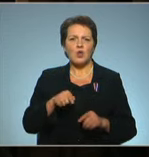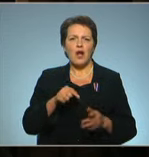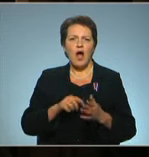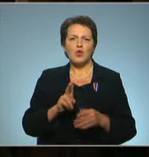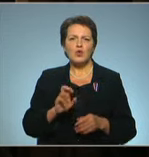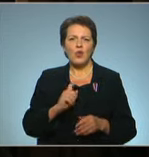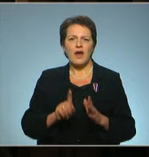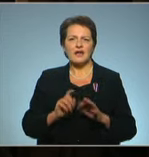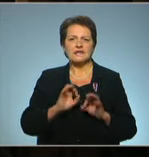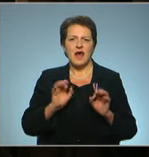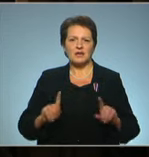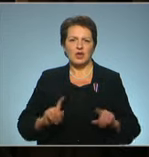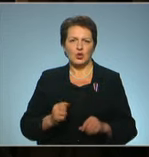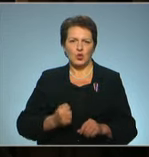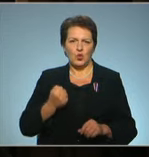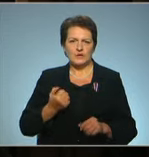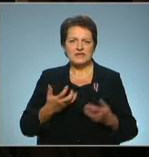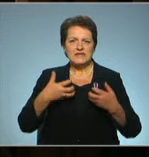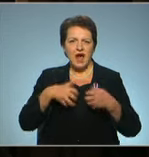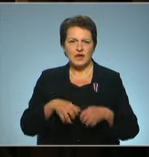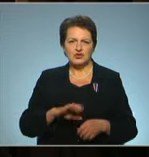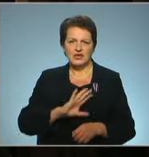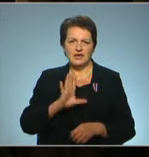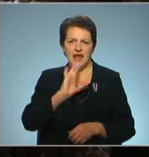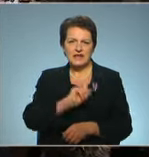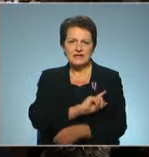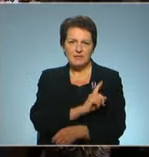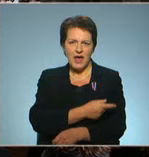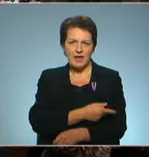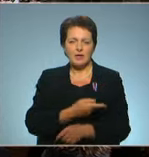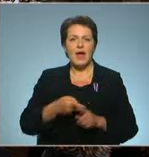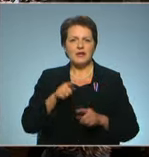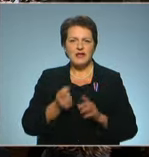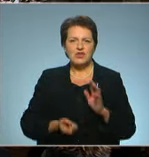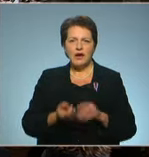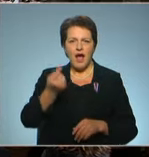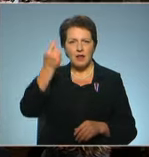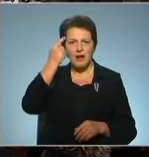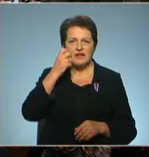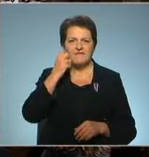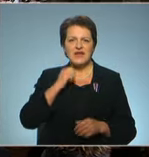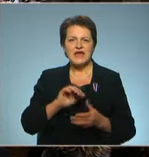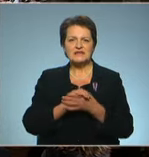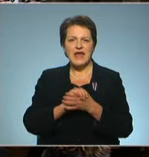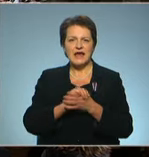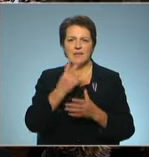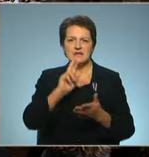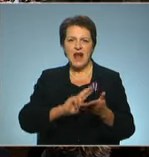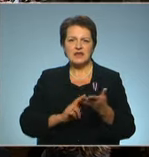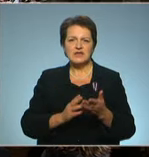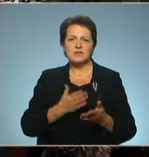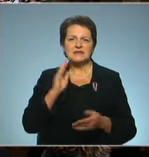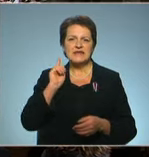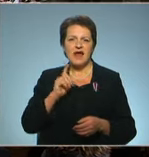ir grūti, sarežģīti, neiespējami. Taču nāk prātā vecās derības lasījumā dzirdētā